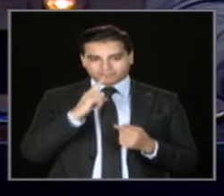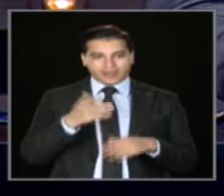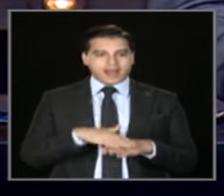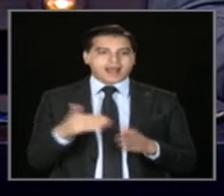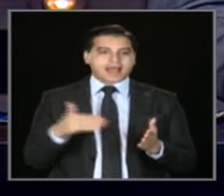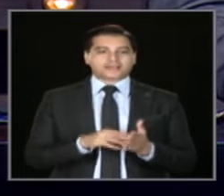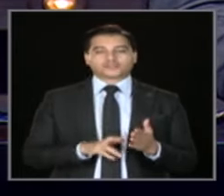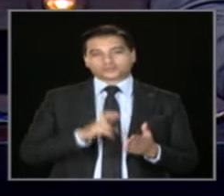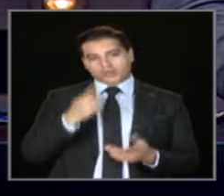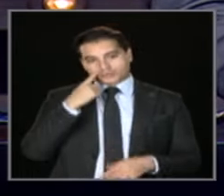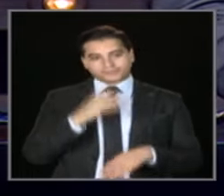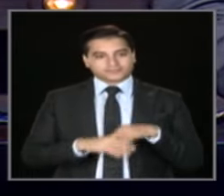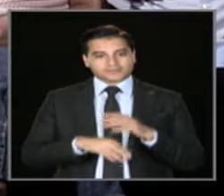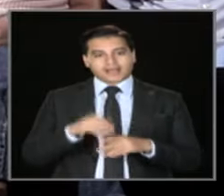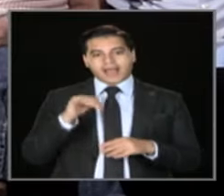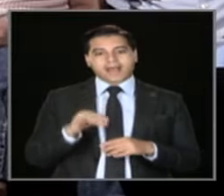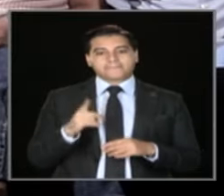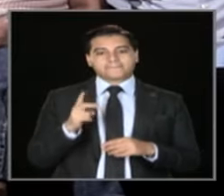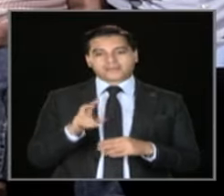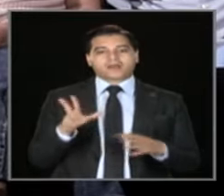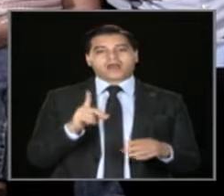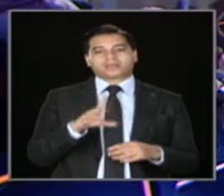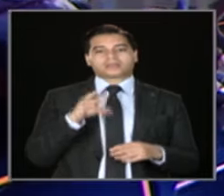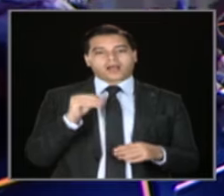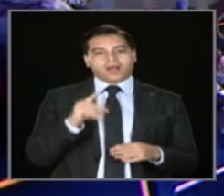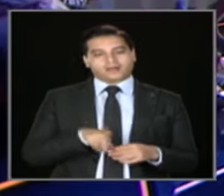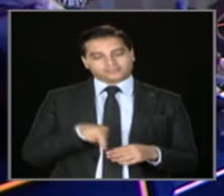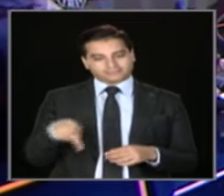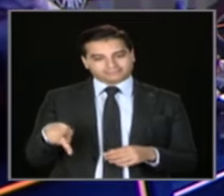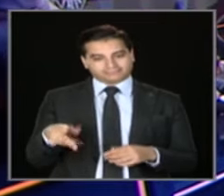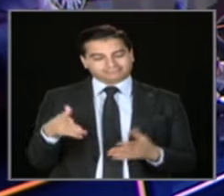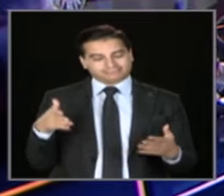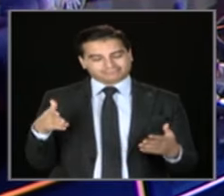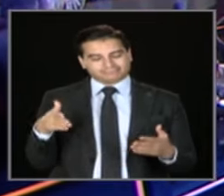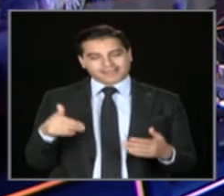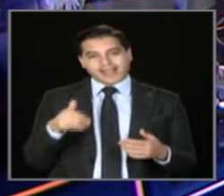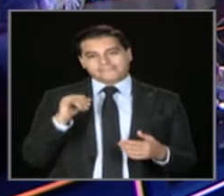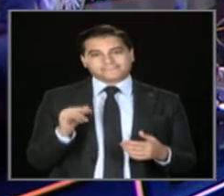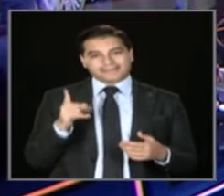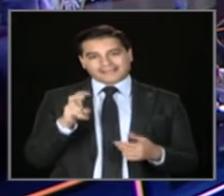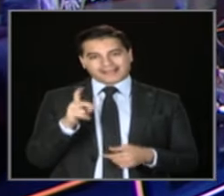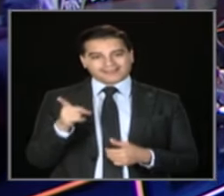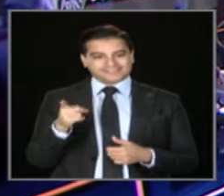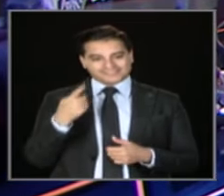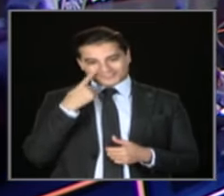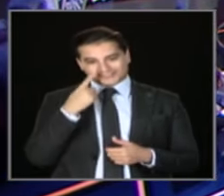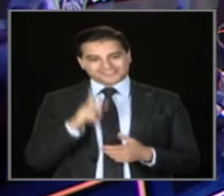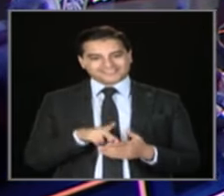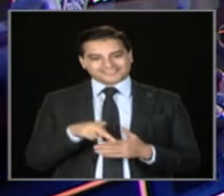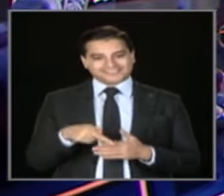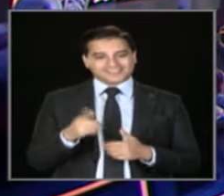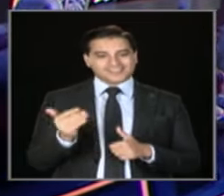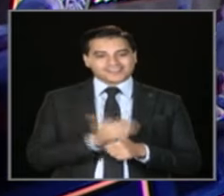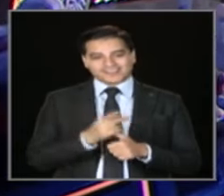اخر سؤال اميره طه اتفضلي هنشوف اميره مش عارف